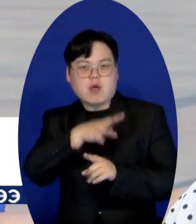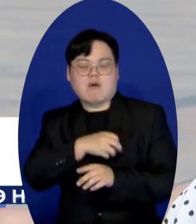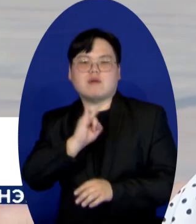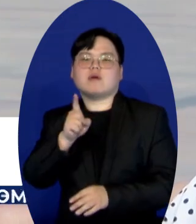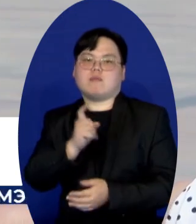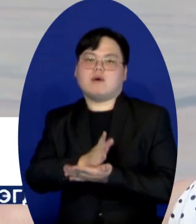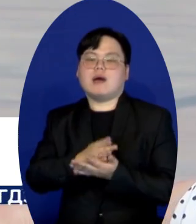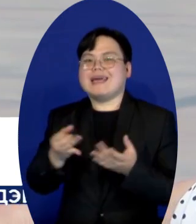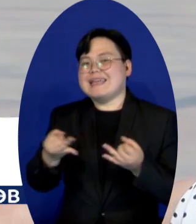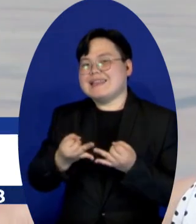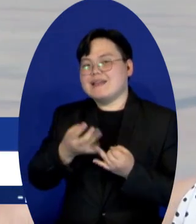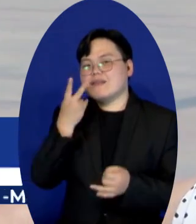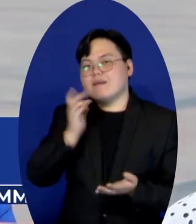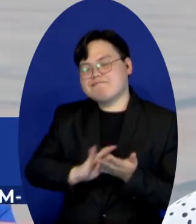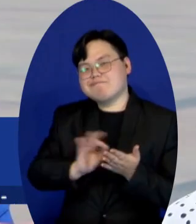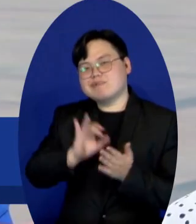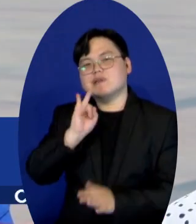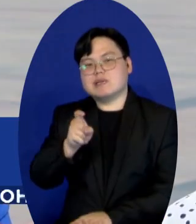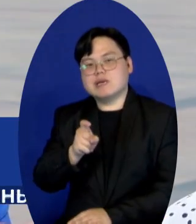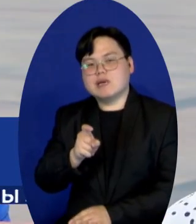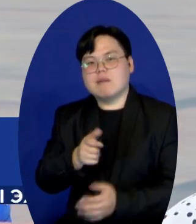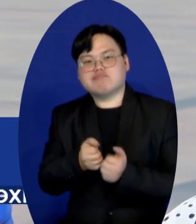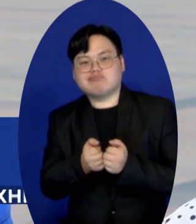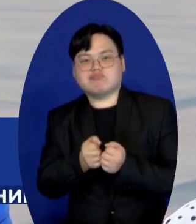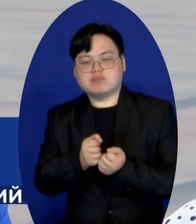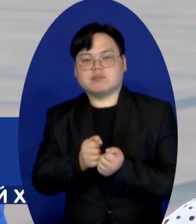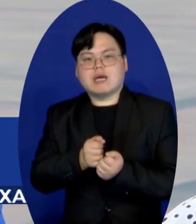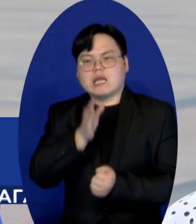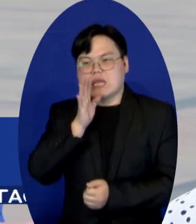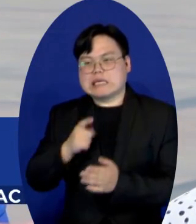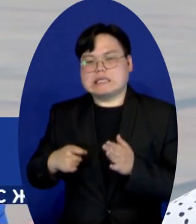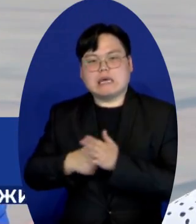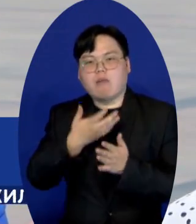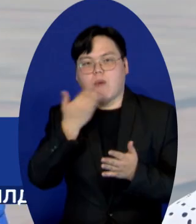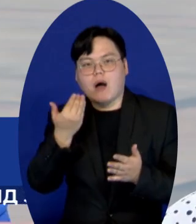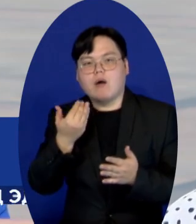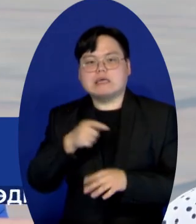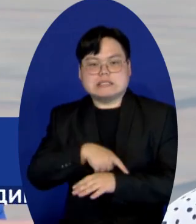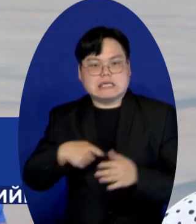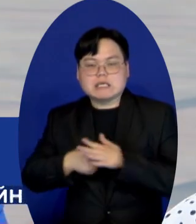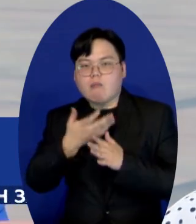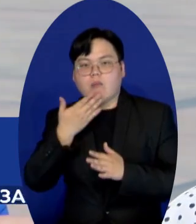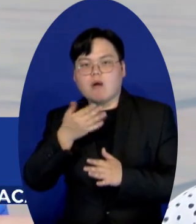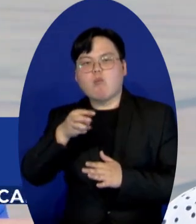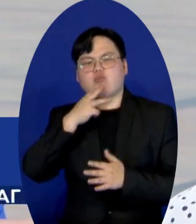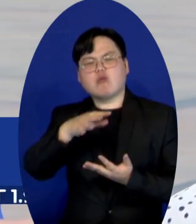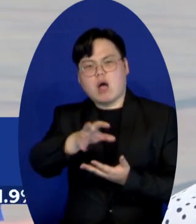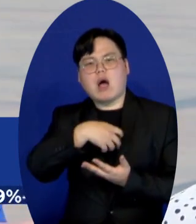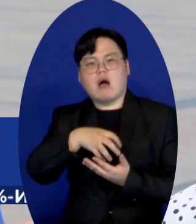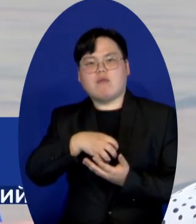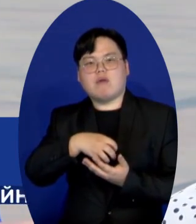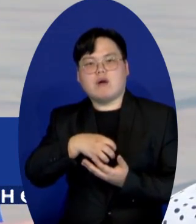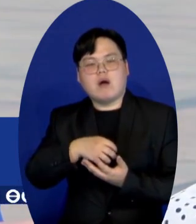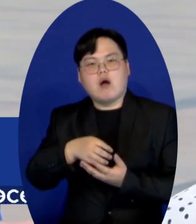орчинд л ихэнх цагийг өнгөрөөж ин л да. Ямар ч одоо насны хязгааргүйгээр тэр цахимаас мэдээллүүд авч байна. Тийм учраас аль болох